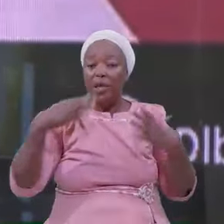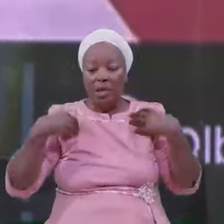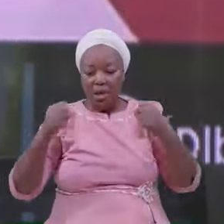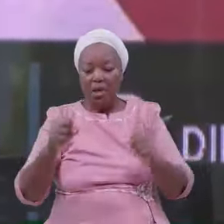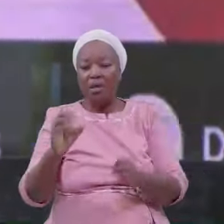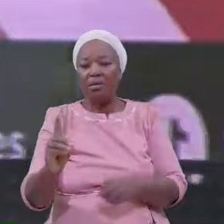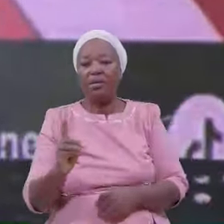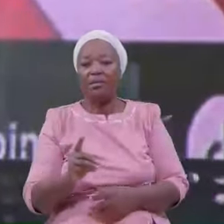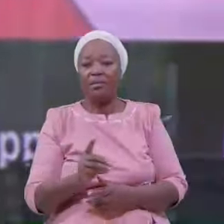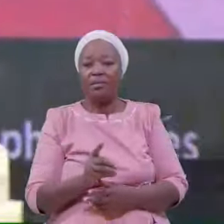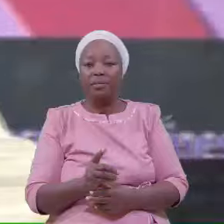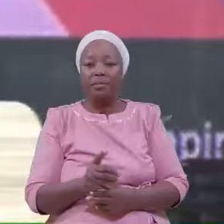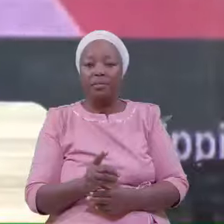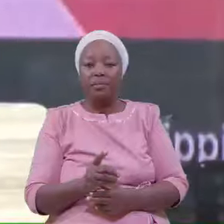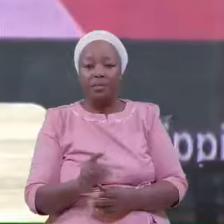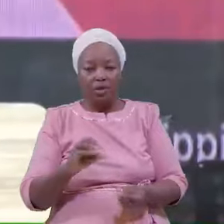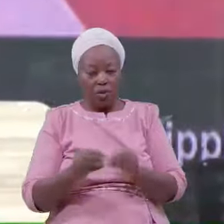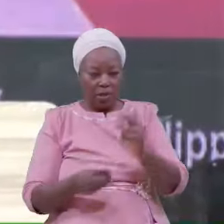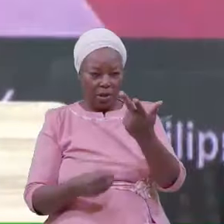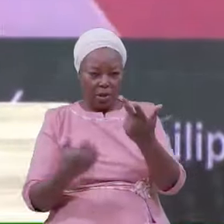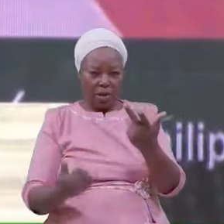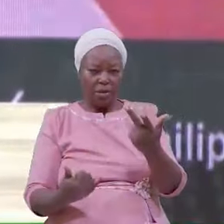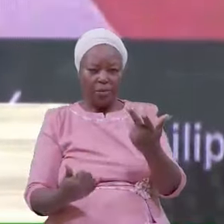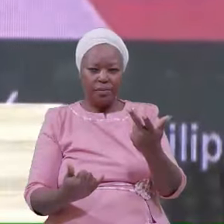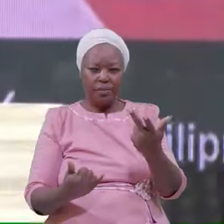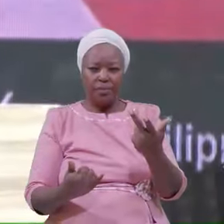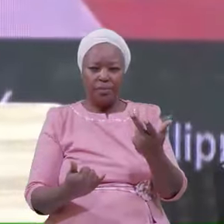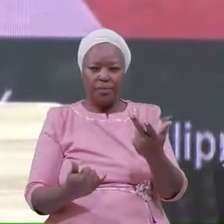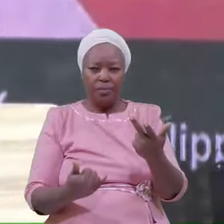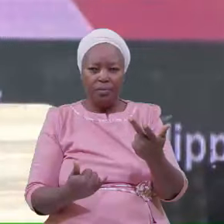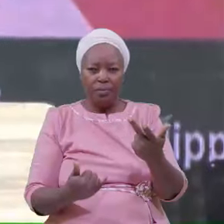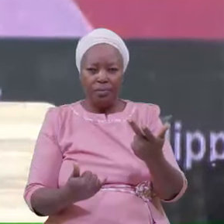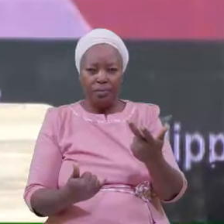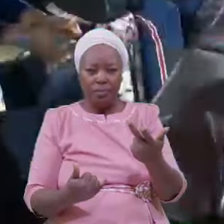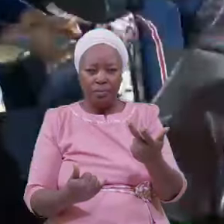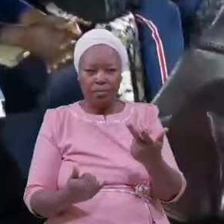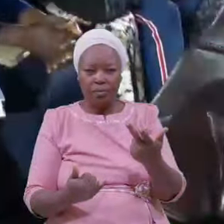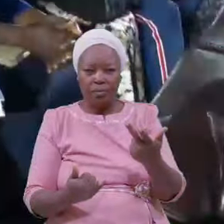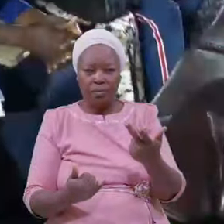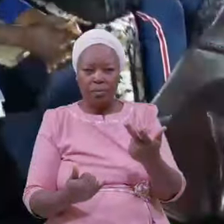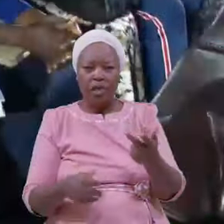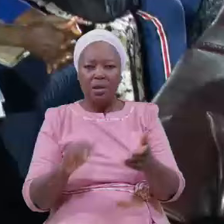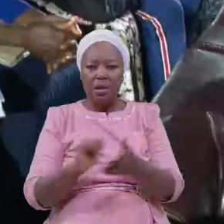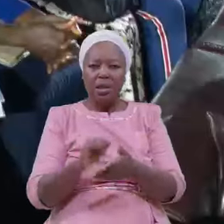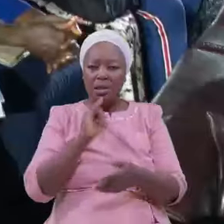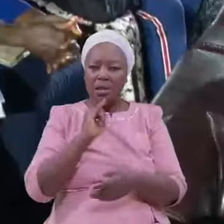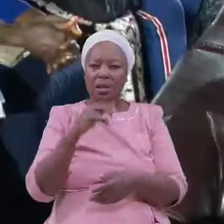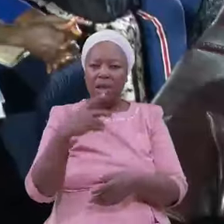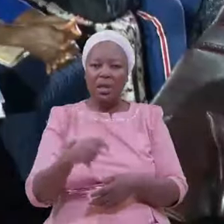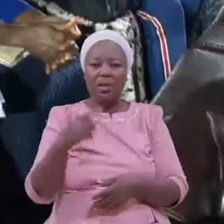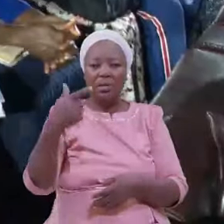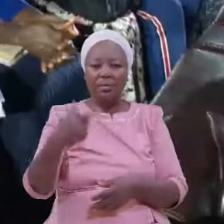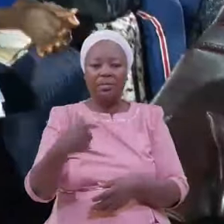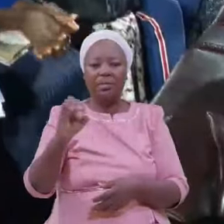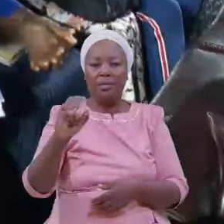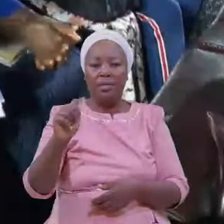Papagilingin. I come to number three now. At ngayon ay pupunta number tayo three, sa pangatlo. Number three, the Gentiles' perception